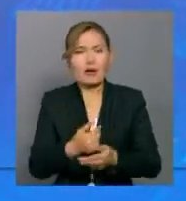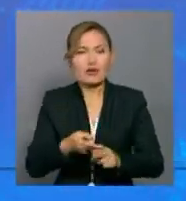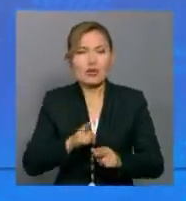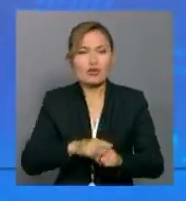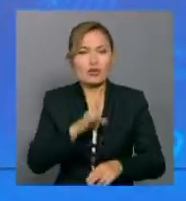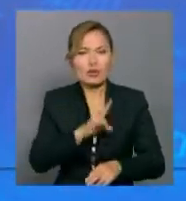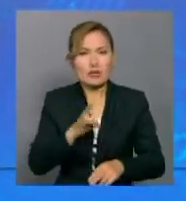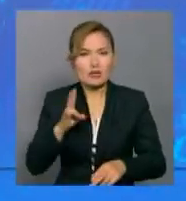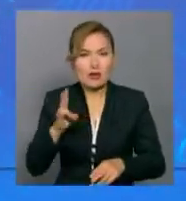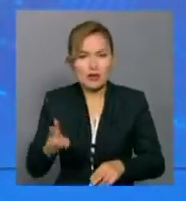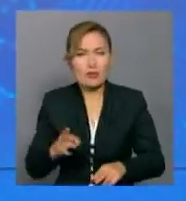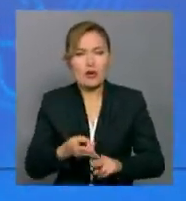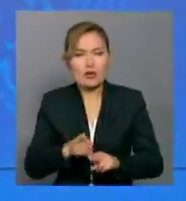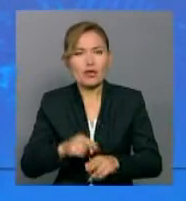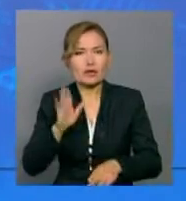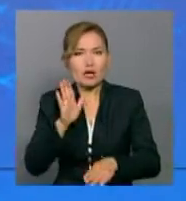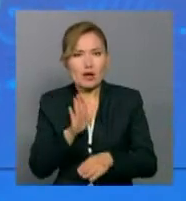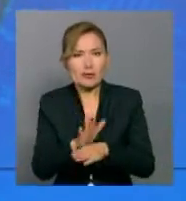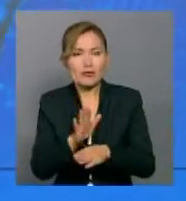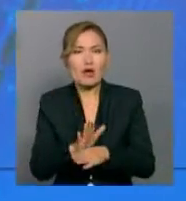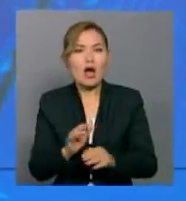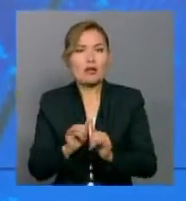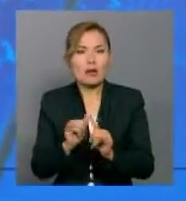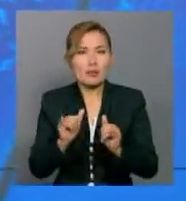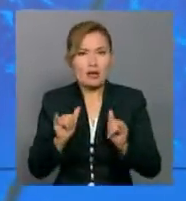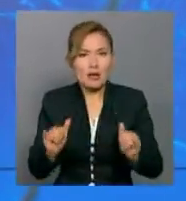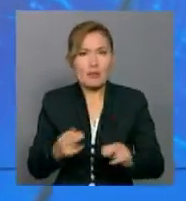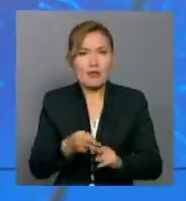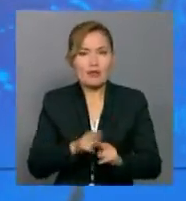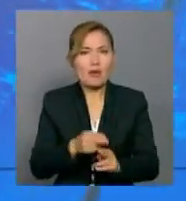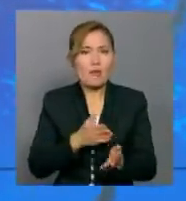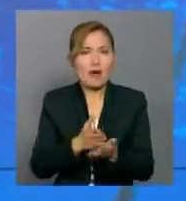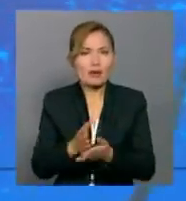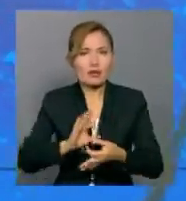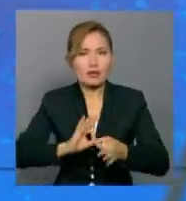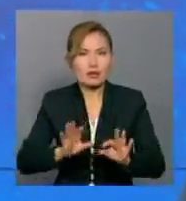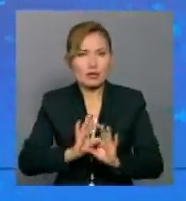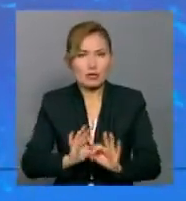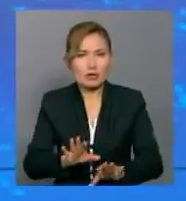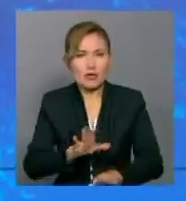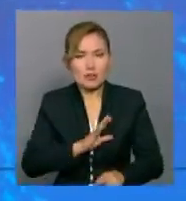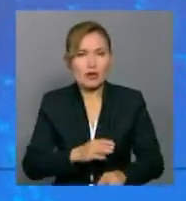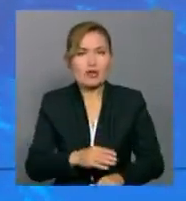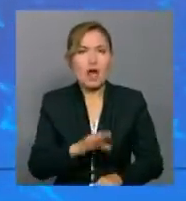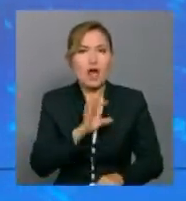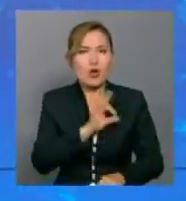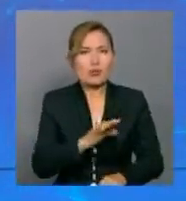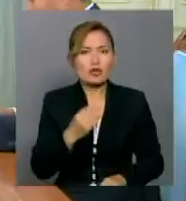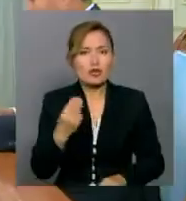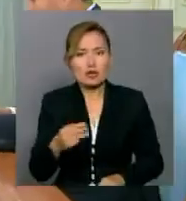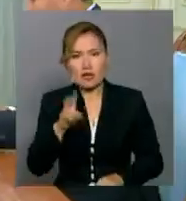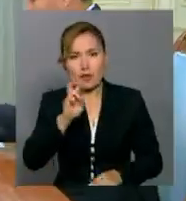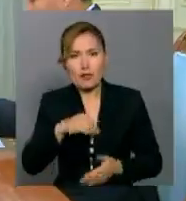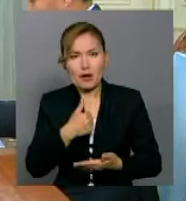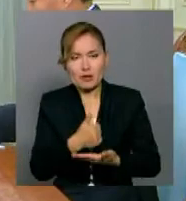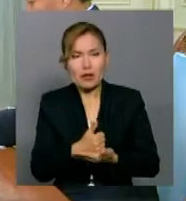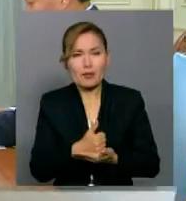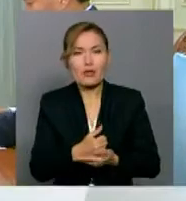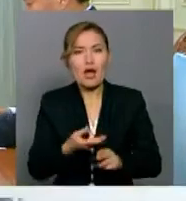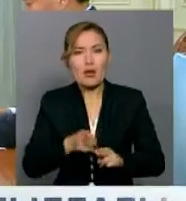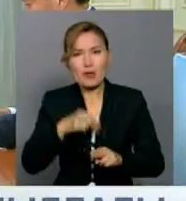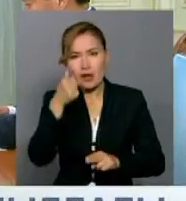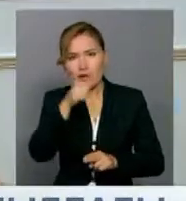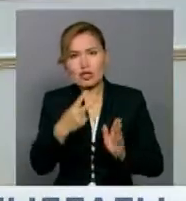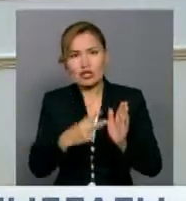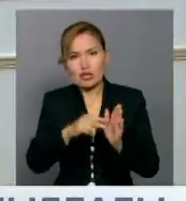рөл атқаратынын атап өтіп, оны әрі қарай дамытудың жекелеген бағыттарына тоқталды. Өмірзақ Шөкеев мемлекет басшысына биылғы 7